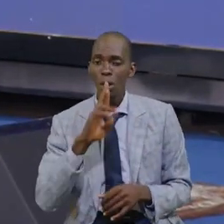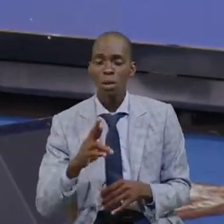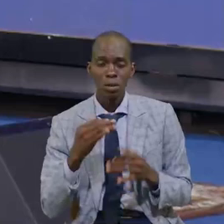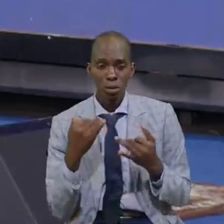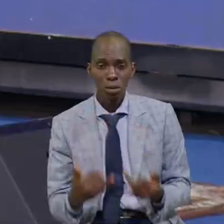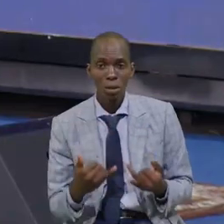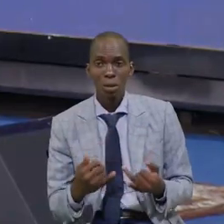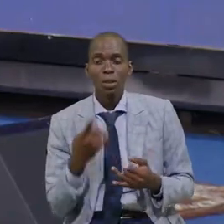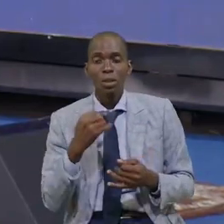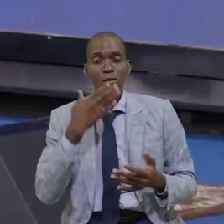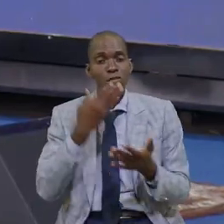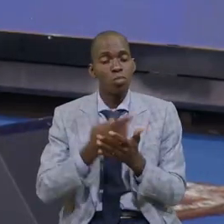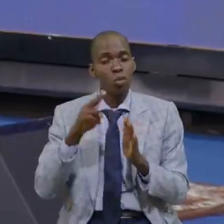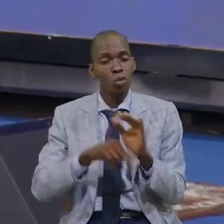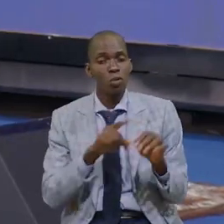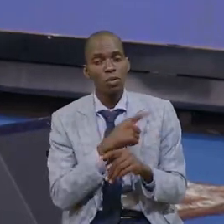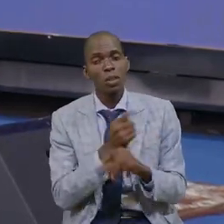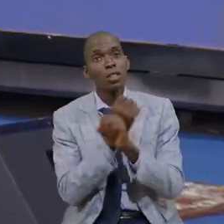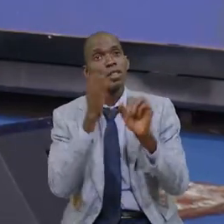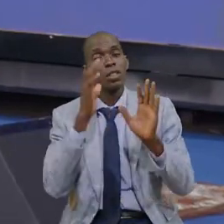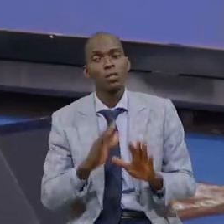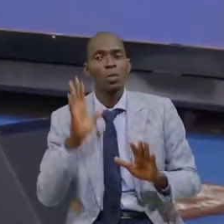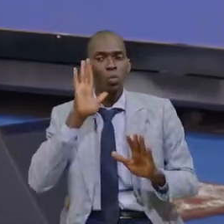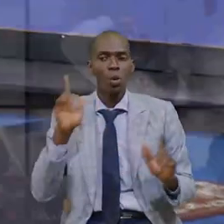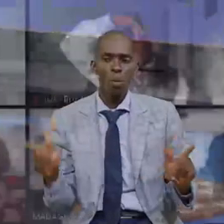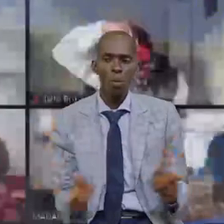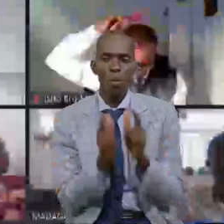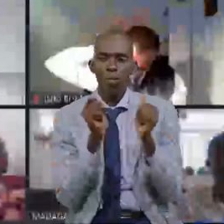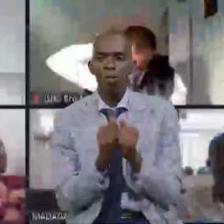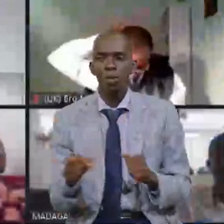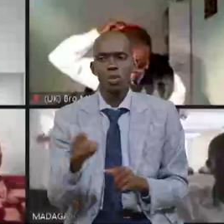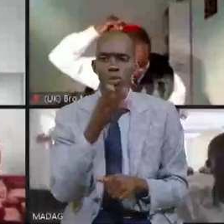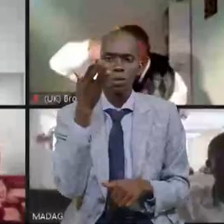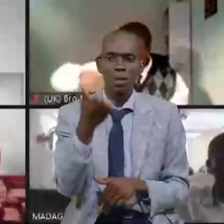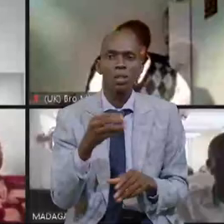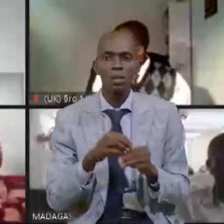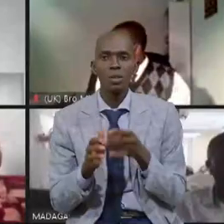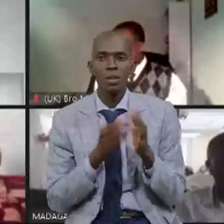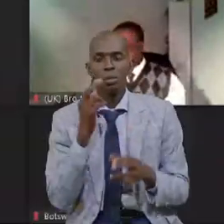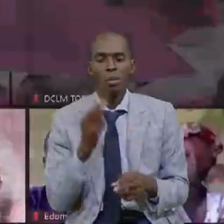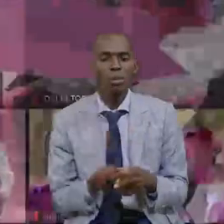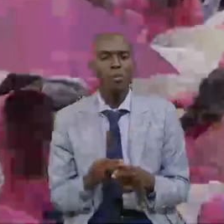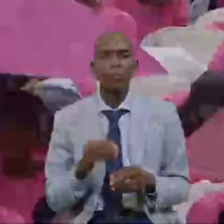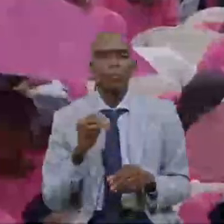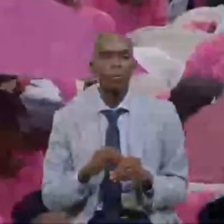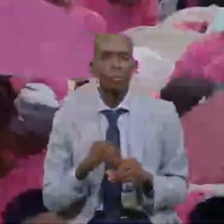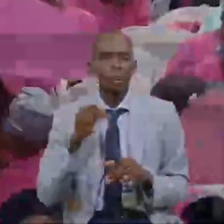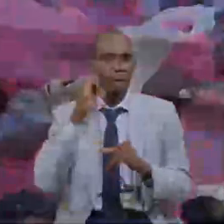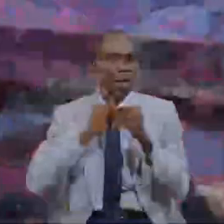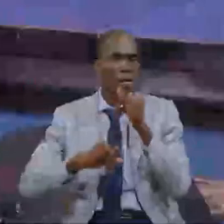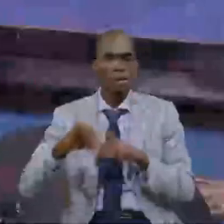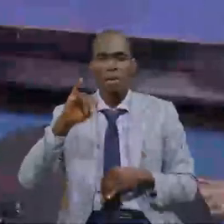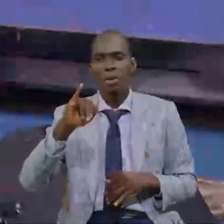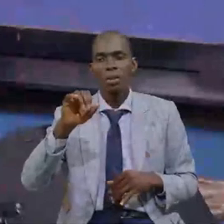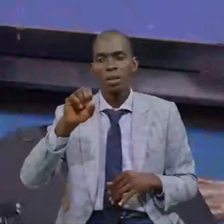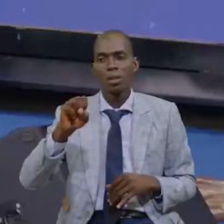la bonté du Sauveur va vous atteindre dans cette nation au nom de Jésus. Ésaïe